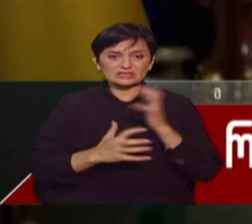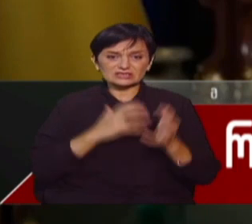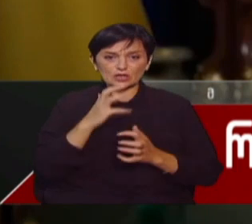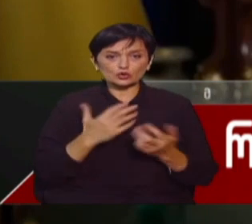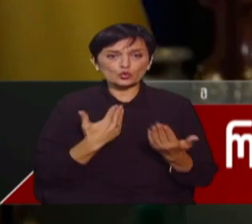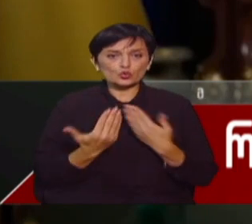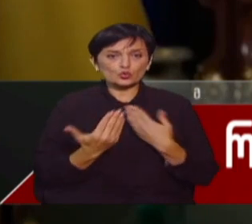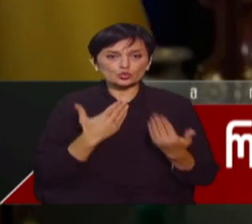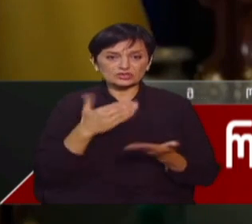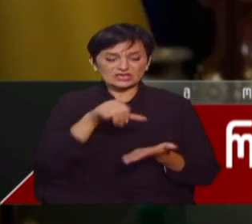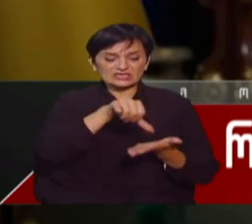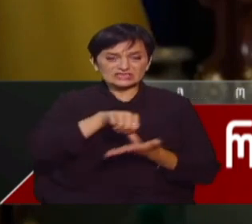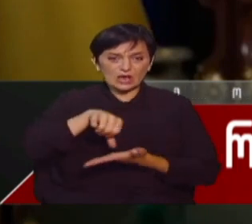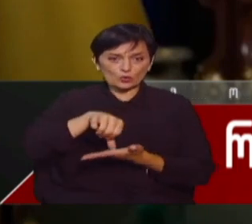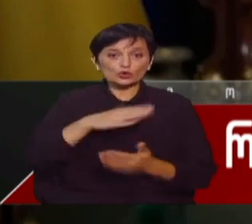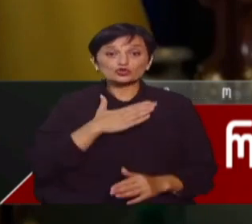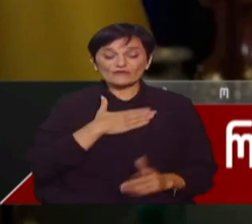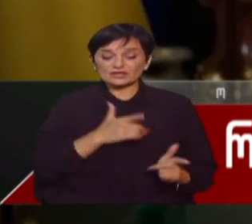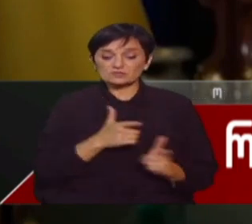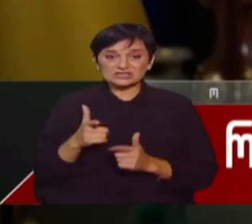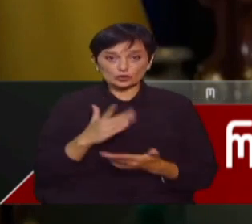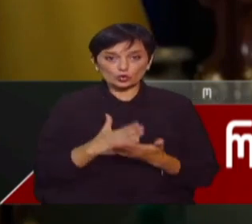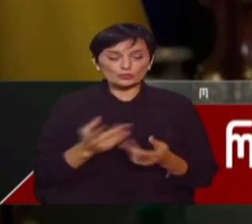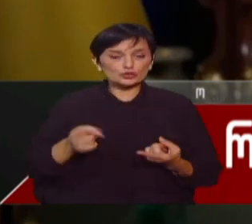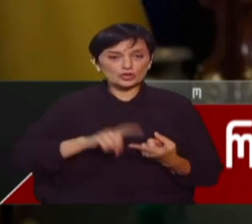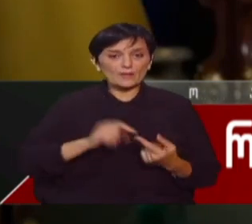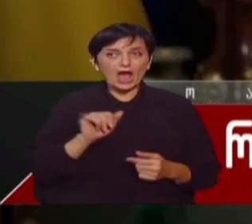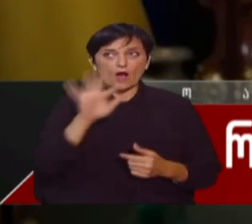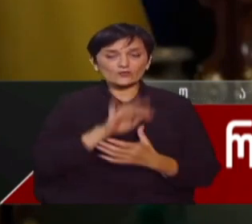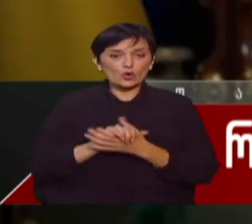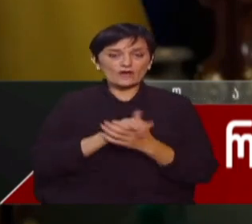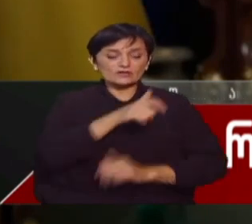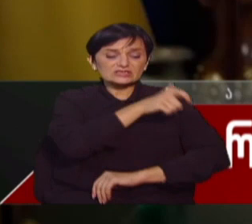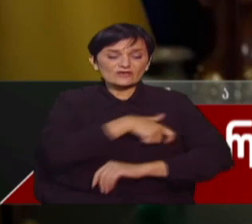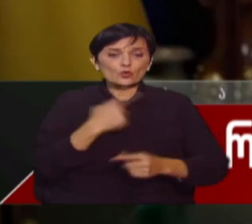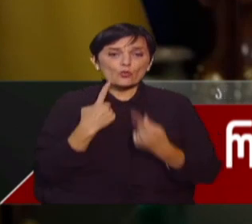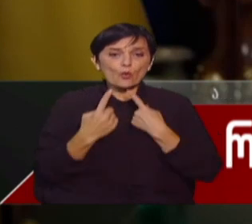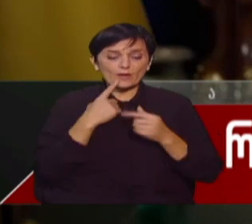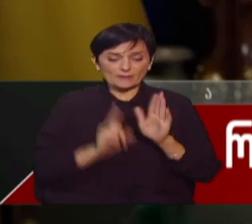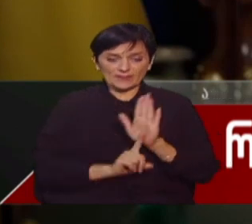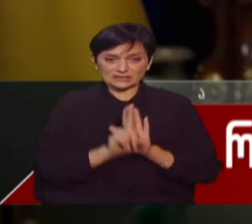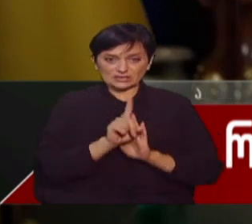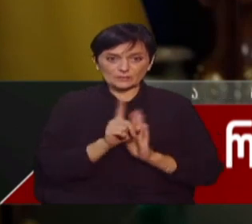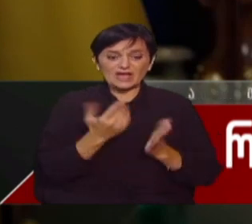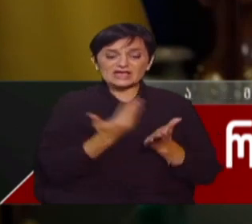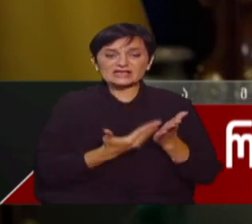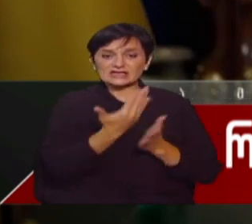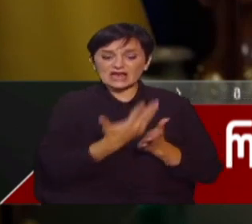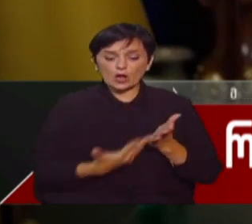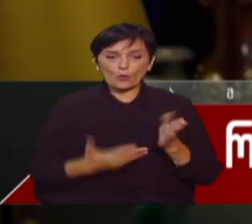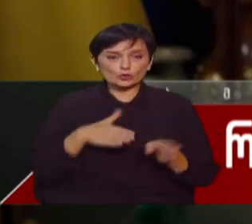საერთაშორისო ურთიერთობების წარმომადგენლებთან. ჩვენი მზადყოფნის შესახებ ევროკავშირთან წევრობის მოლაპარაკებების დასაწყებად.